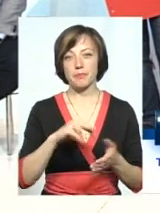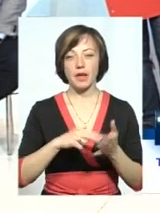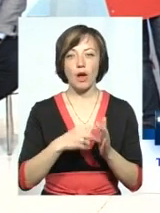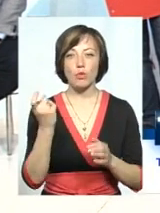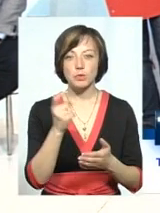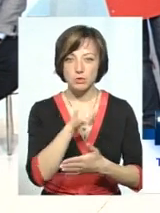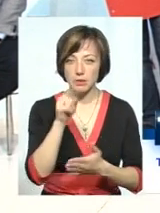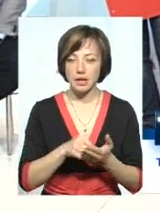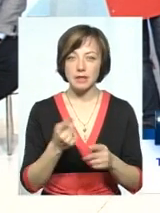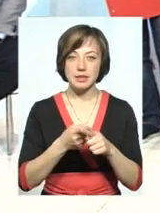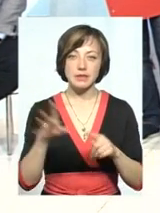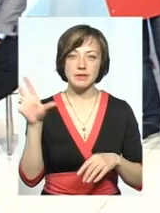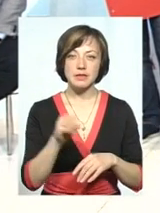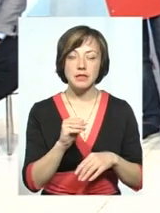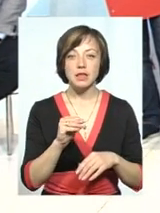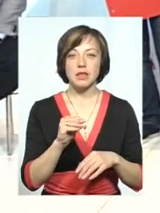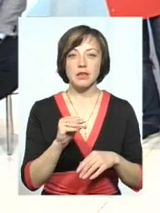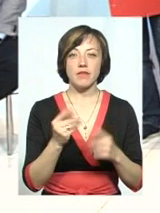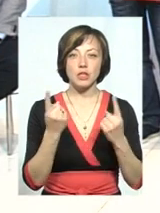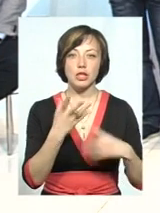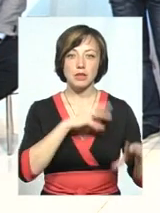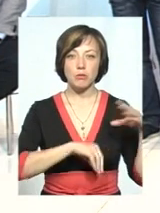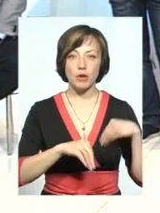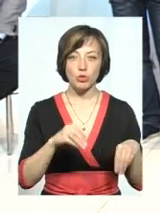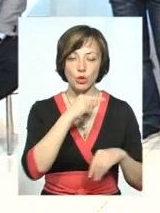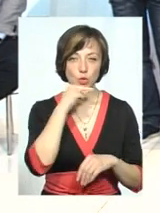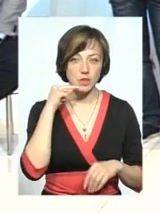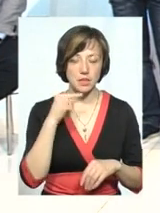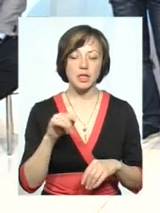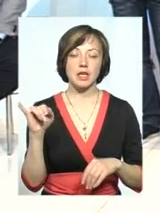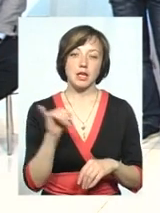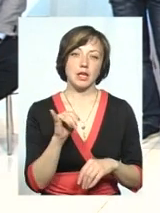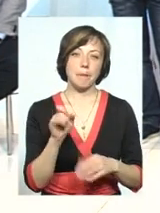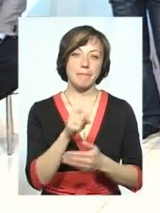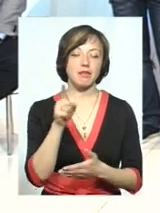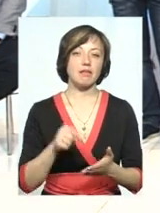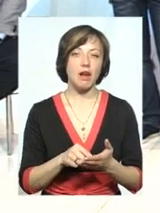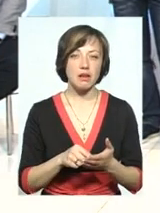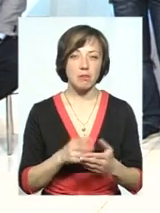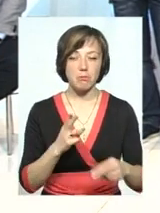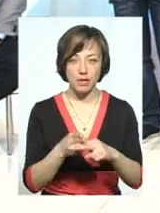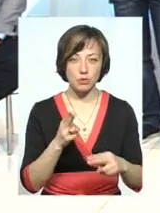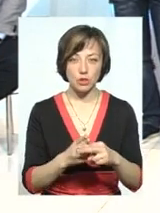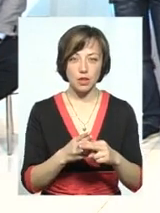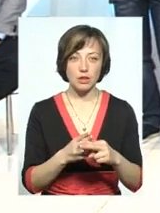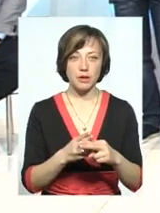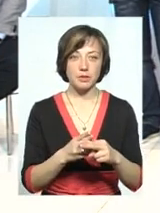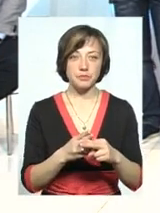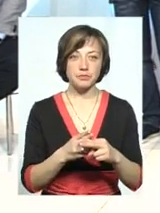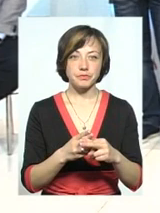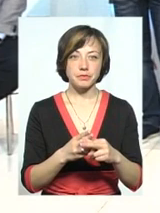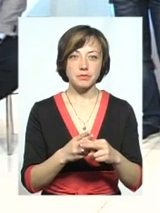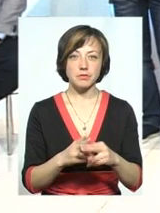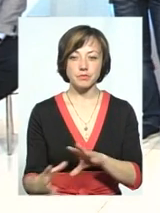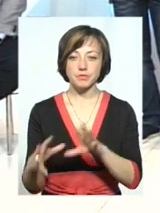економічне питання, тому що ці мережі приносять величезні прибутки країні-агресору. І питання перешкоджання мобілізації